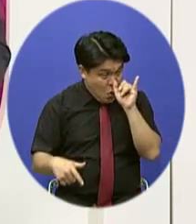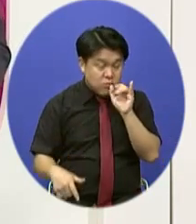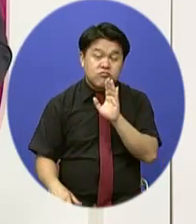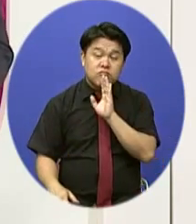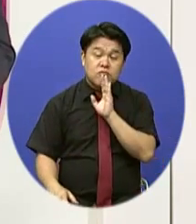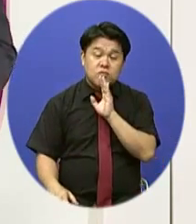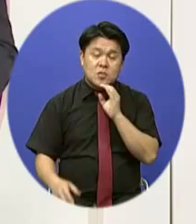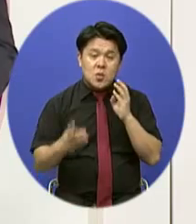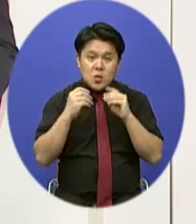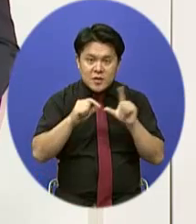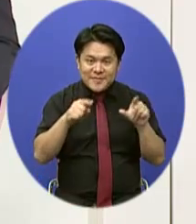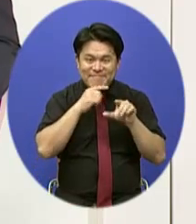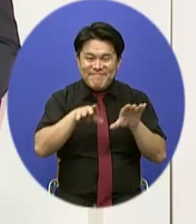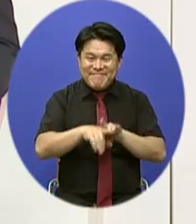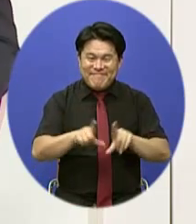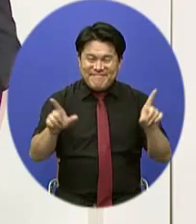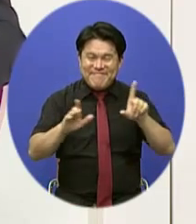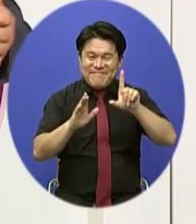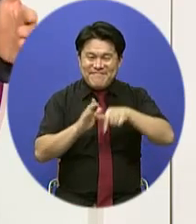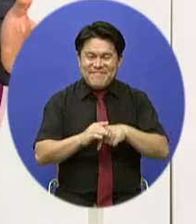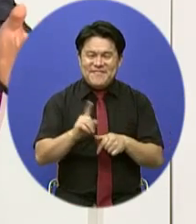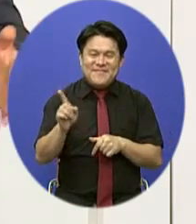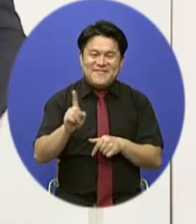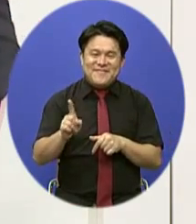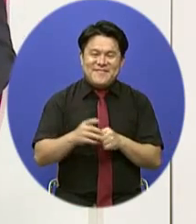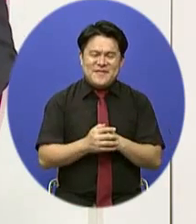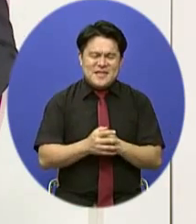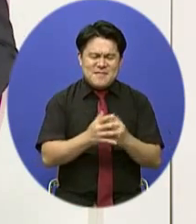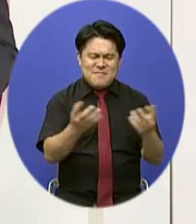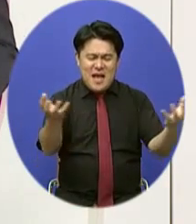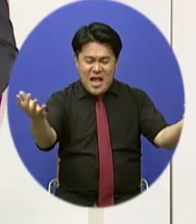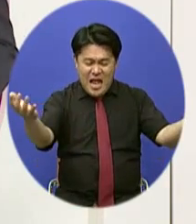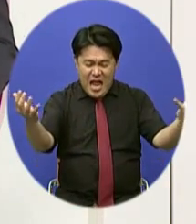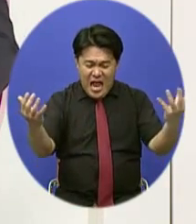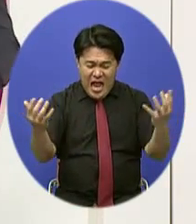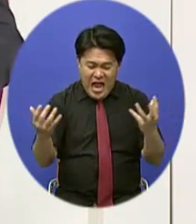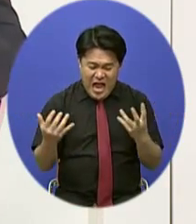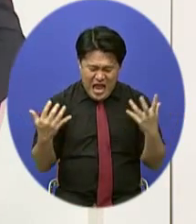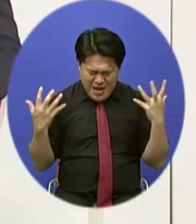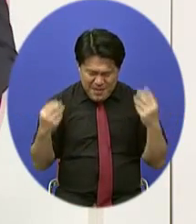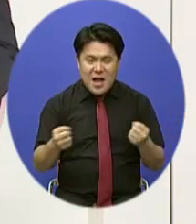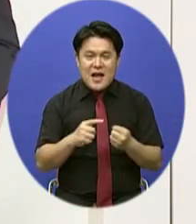매주 토요일 일요일이면 맞아요. 아, 많은 관광객분들이 오셔서